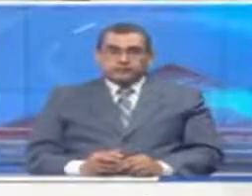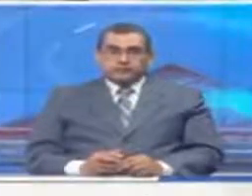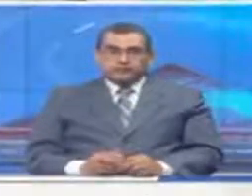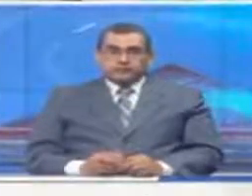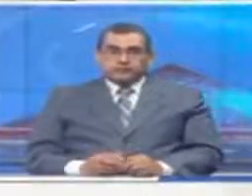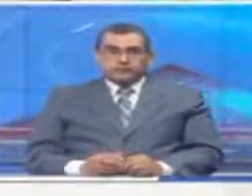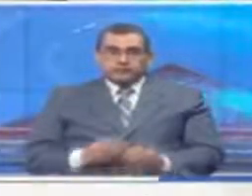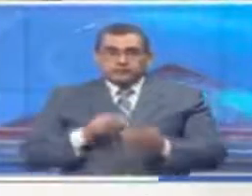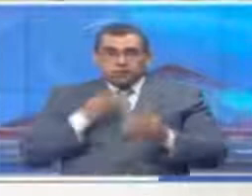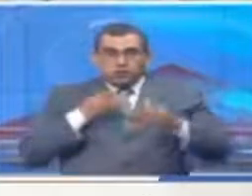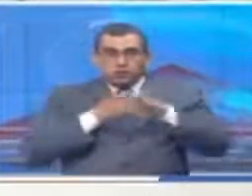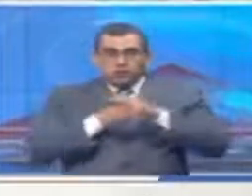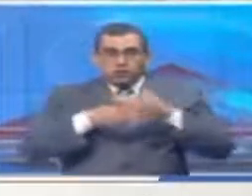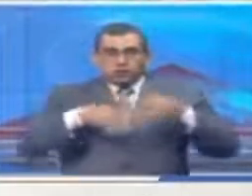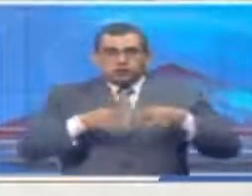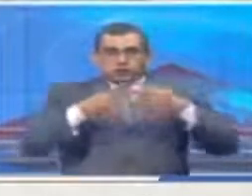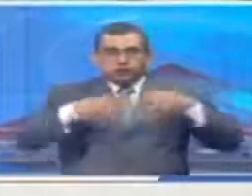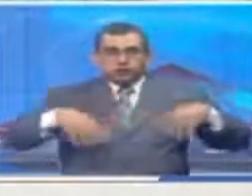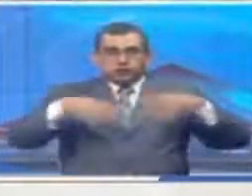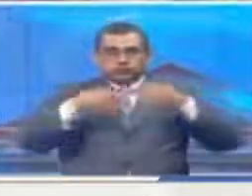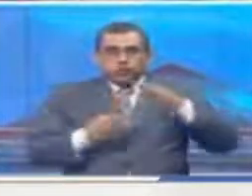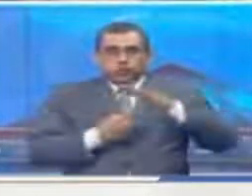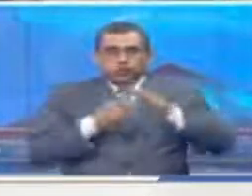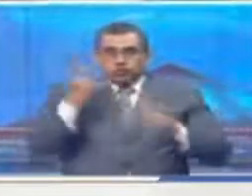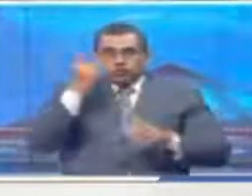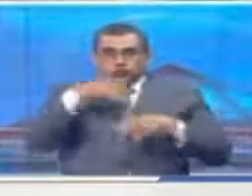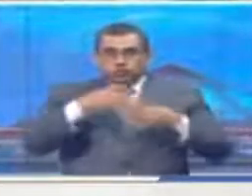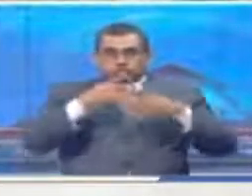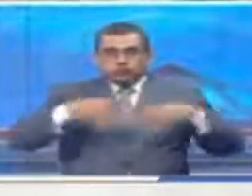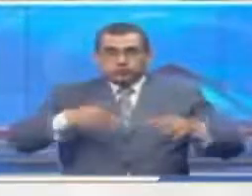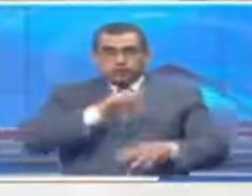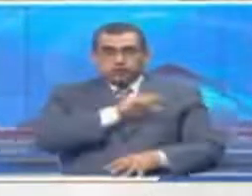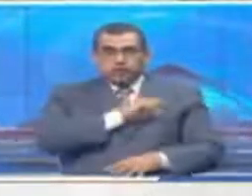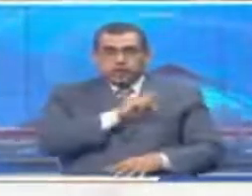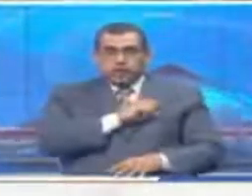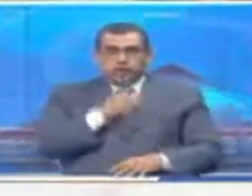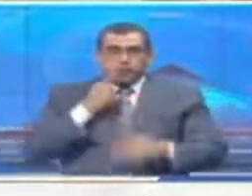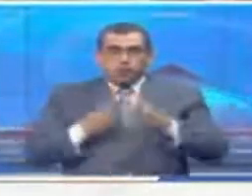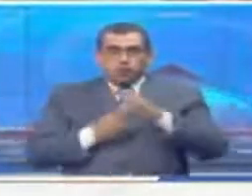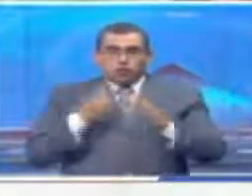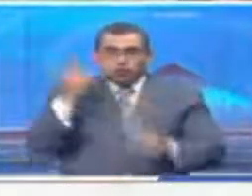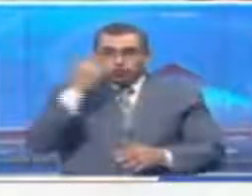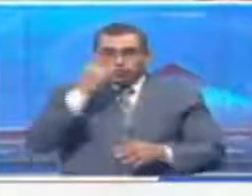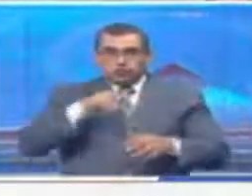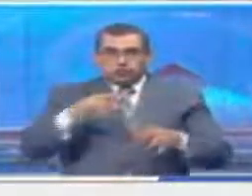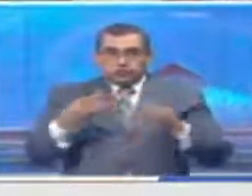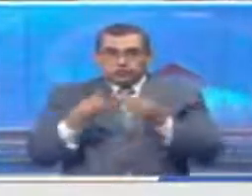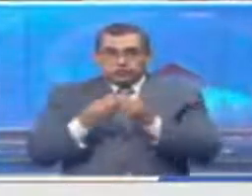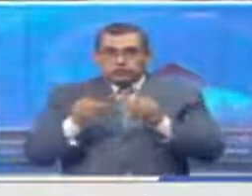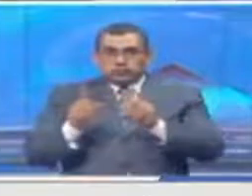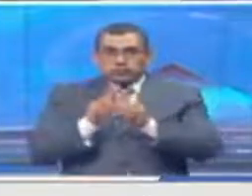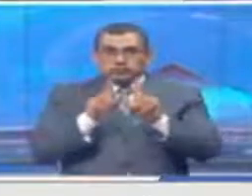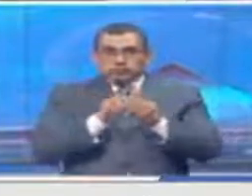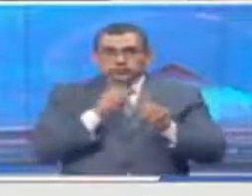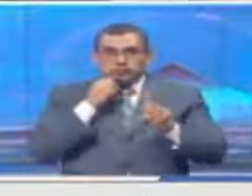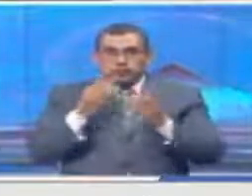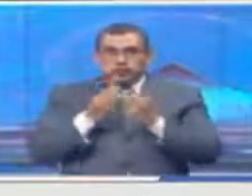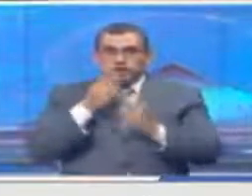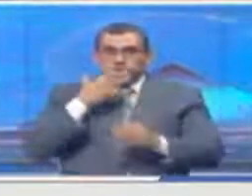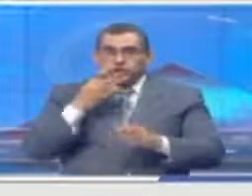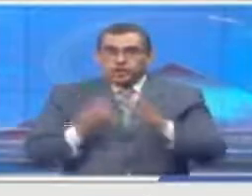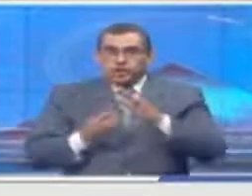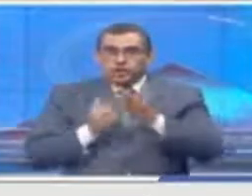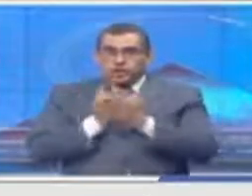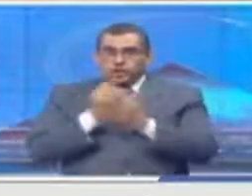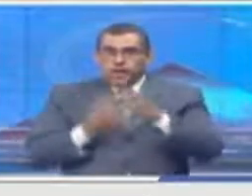في إحدى قاعات المحاضرات بكلية الشرطة، جلس طلاب وطالبات كلية الشرطة متجاورين مع نظرائهم من شباب